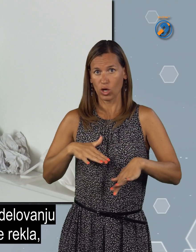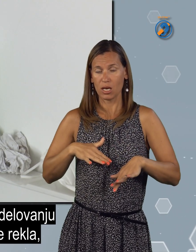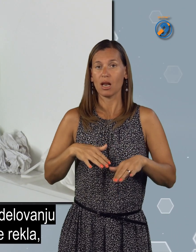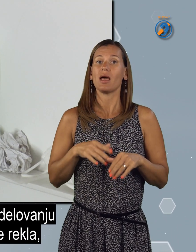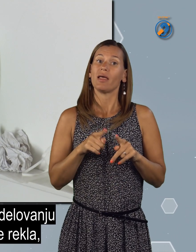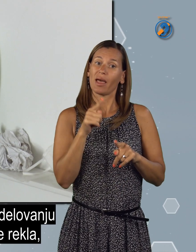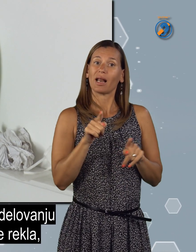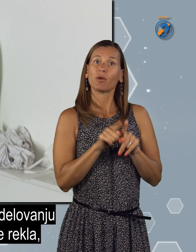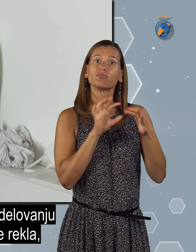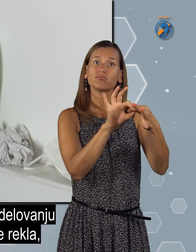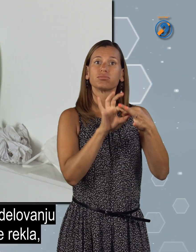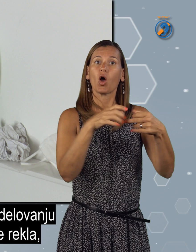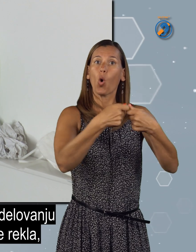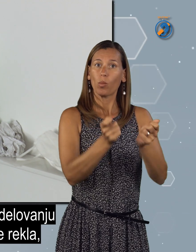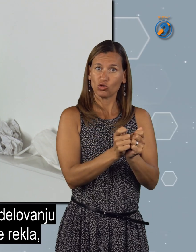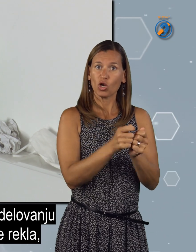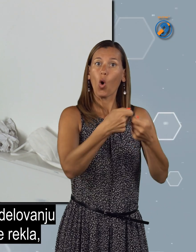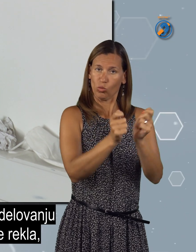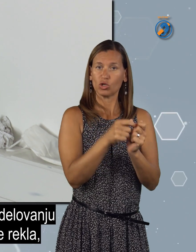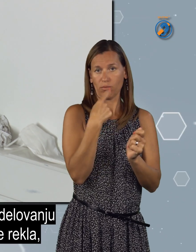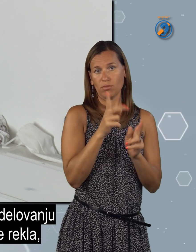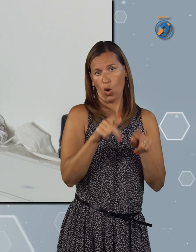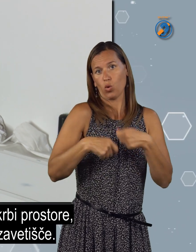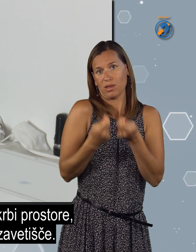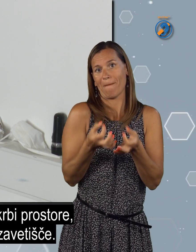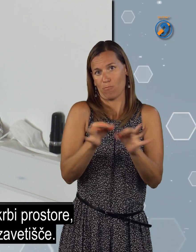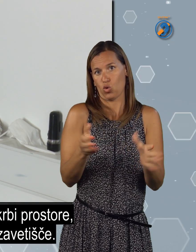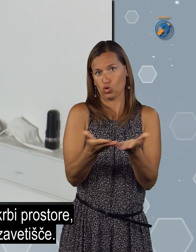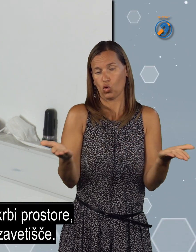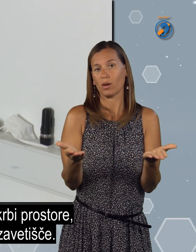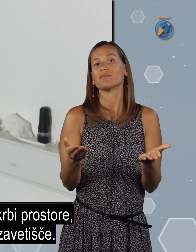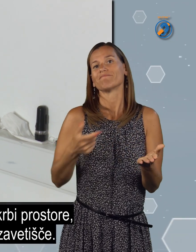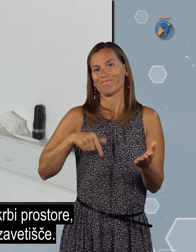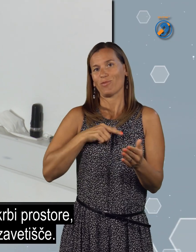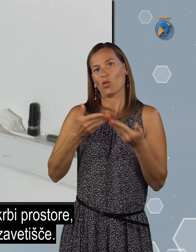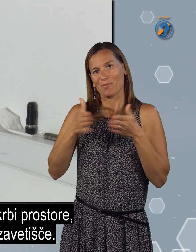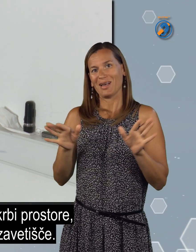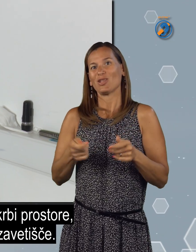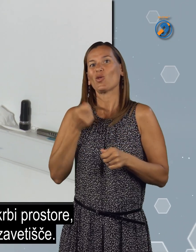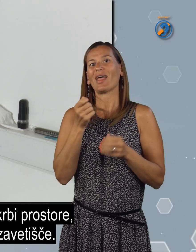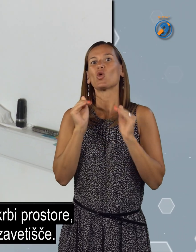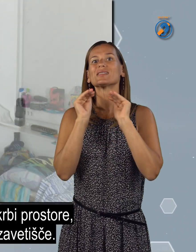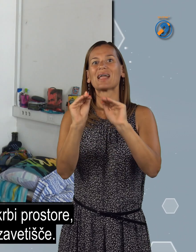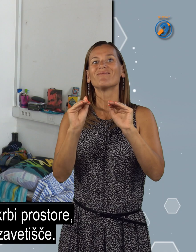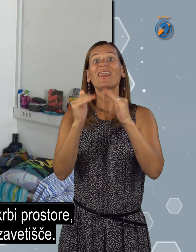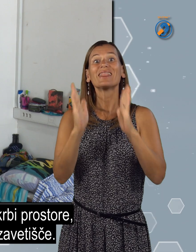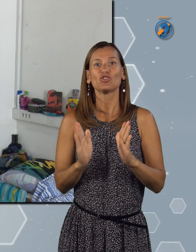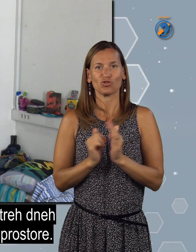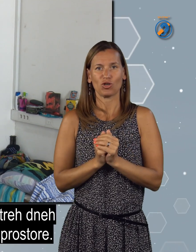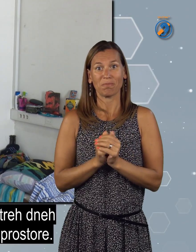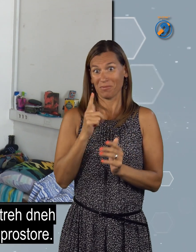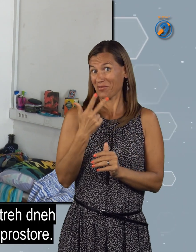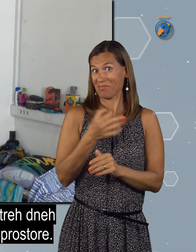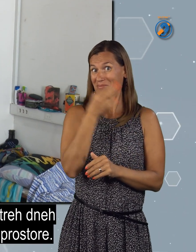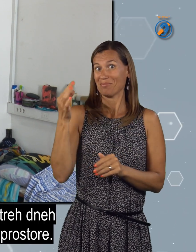bistvu takrat v sodelovanju z občino, ki je rekla, da lahko nam priskrbi prostore, odprli dodatno zavetišče. Tako da